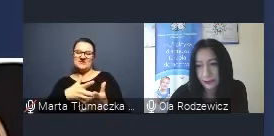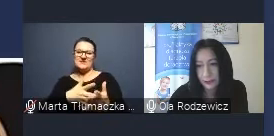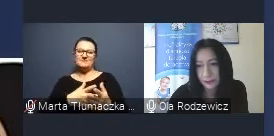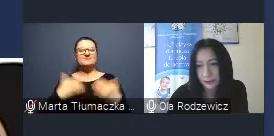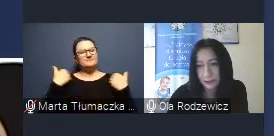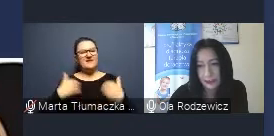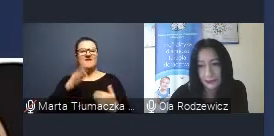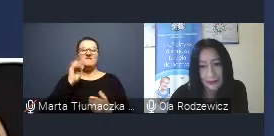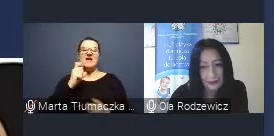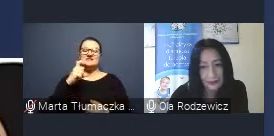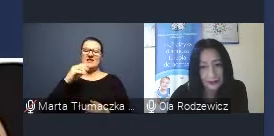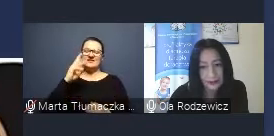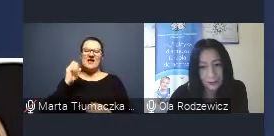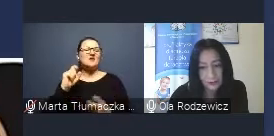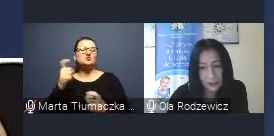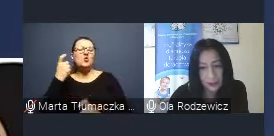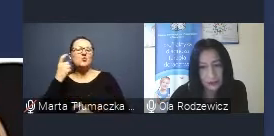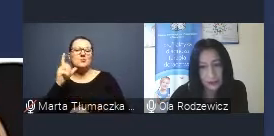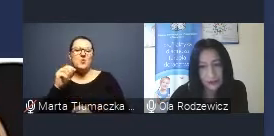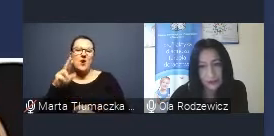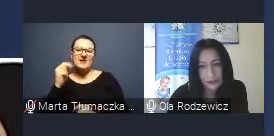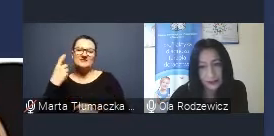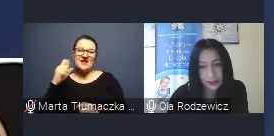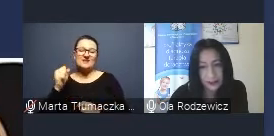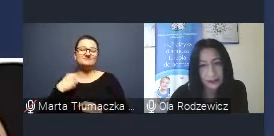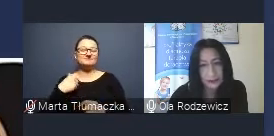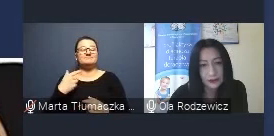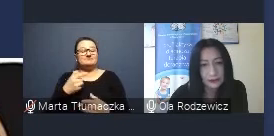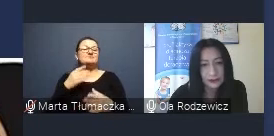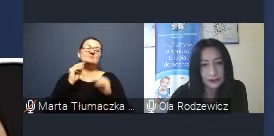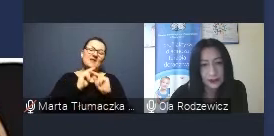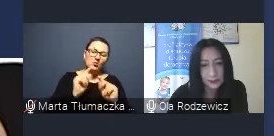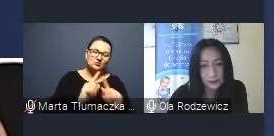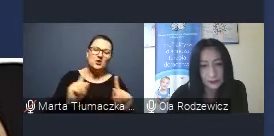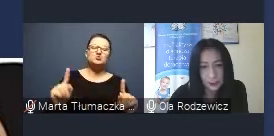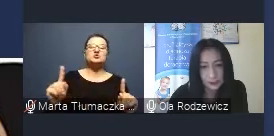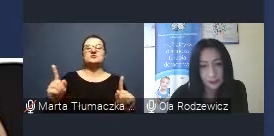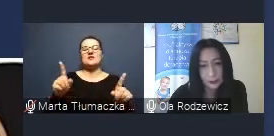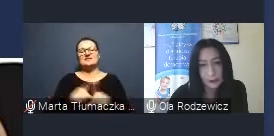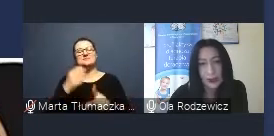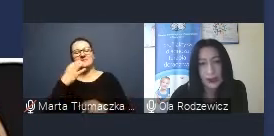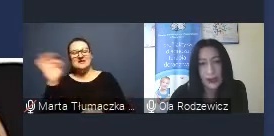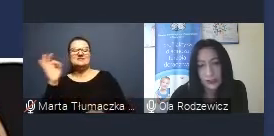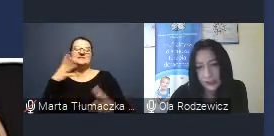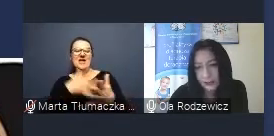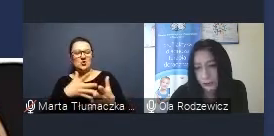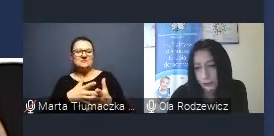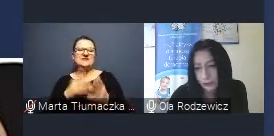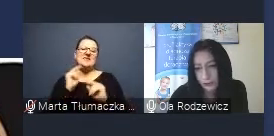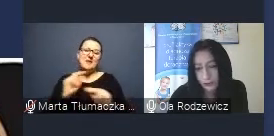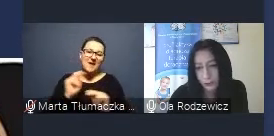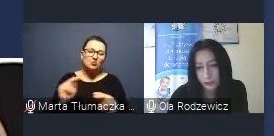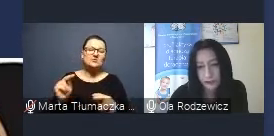jest taka osoba, która jest nauczycielem, jest specjalistą, jest diagnostą, terapeutą, a